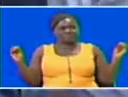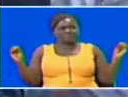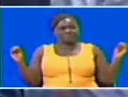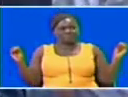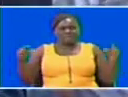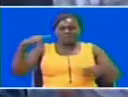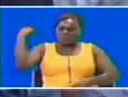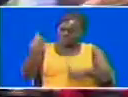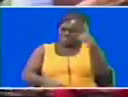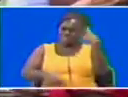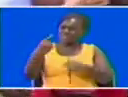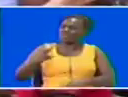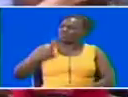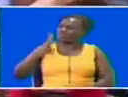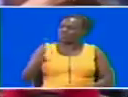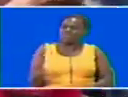tutashinda.